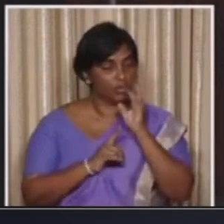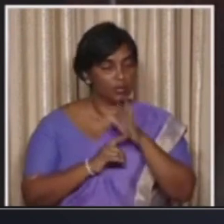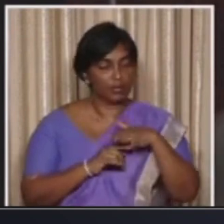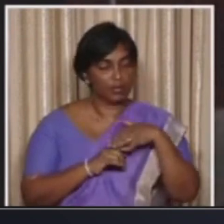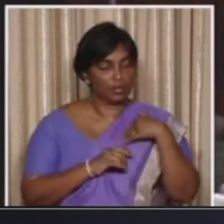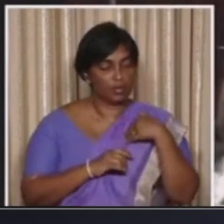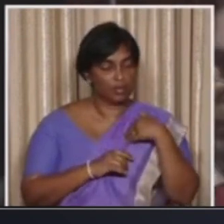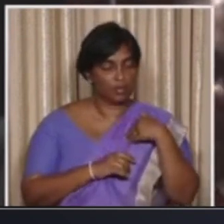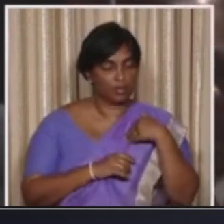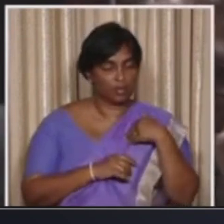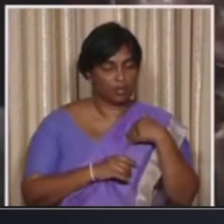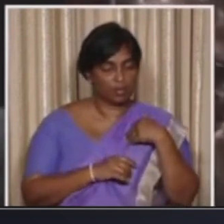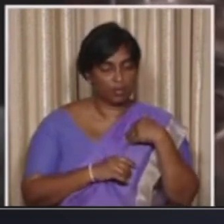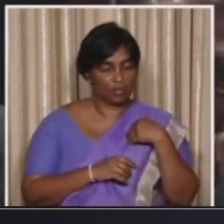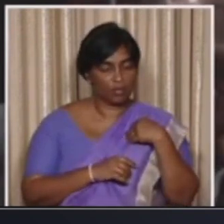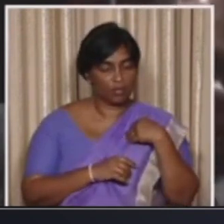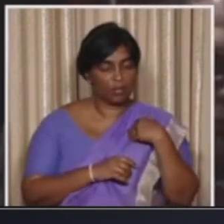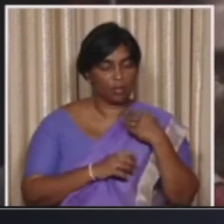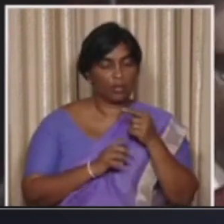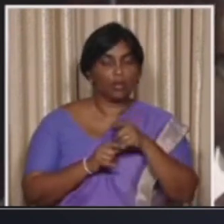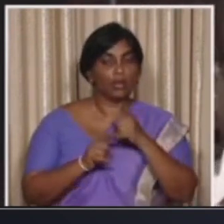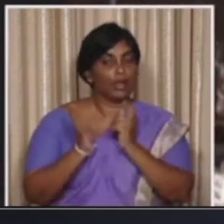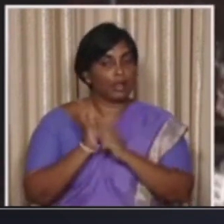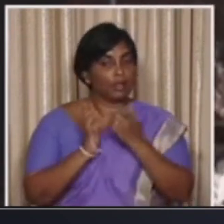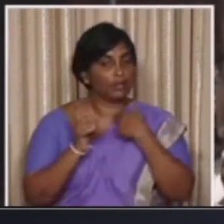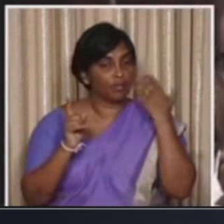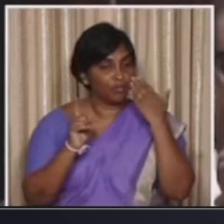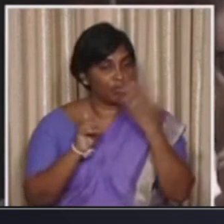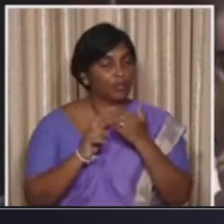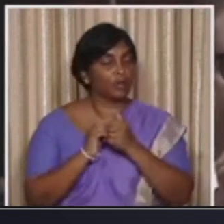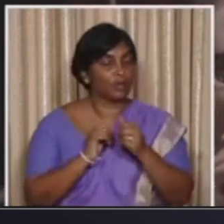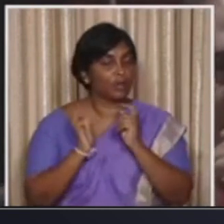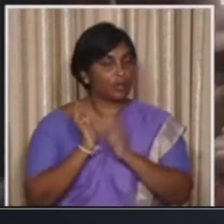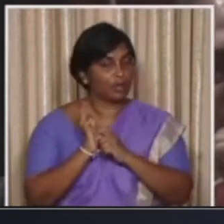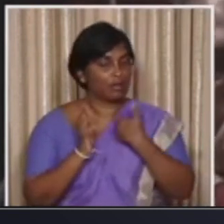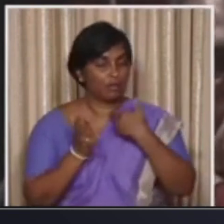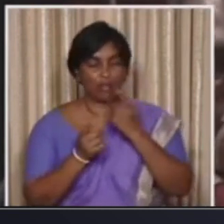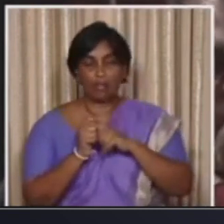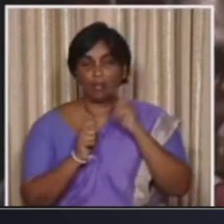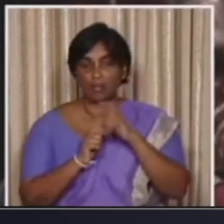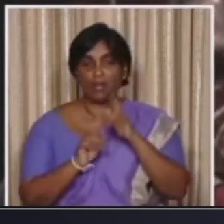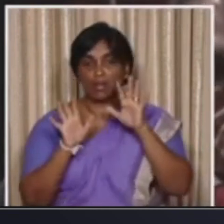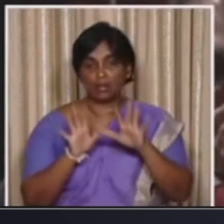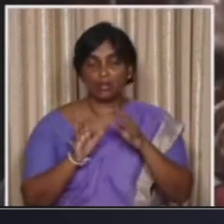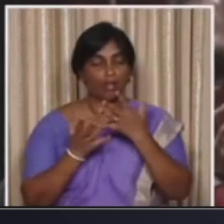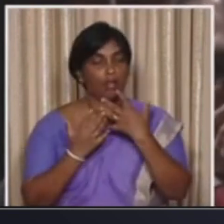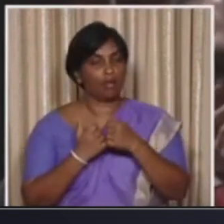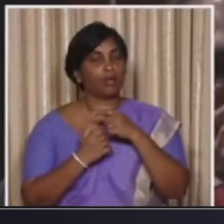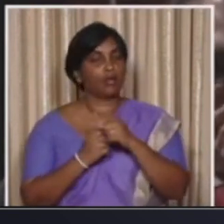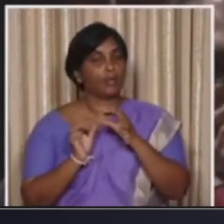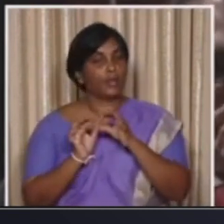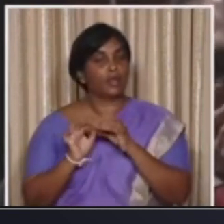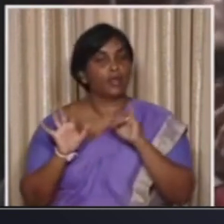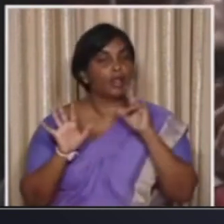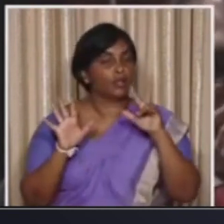ප්‍රධාන ණයවලට පොලු තියපු දහදෙනා ගත්තොත් ප්‍රධාන ණයවලට පොලු තියන දහදෙනා ගත්තොත් හම්බ වෙනවා රුපියල්